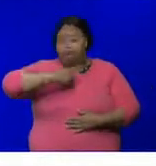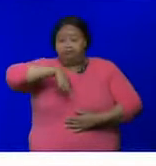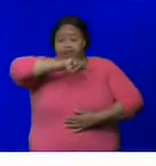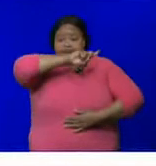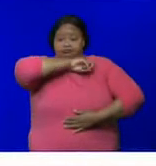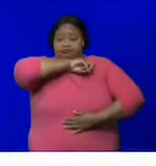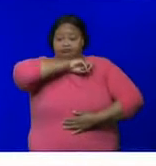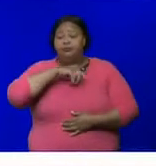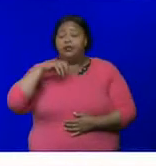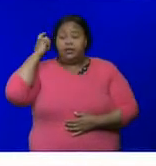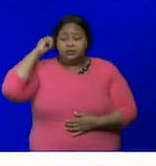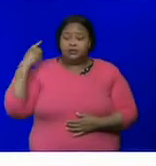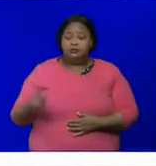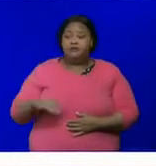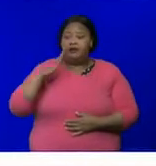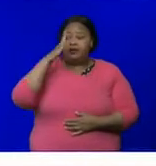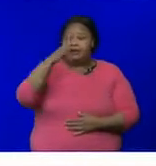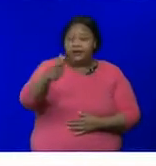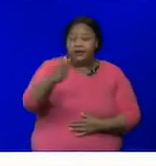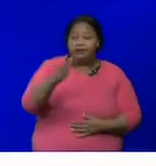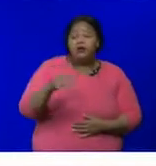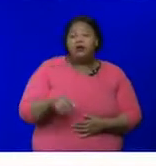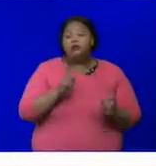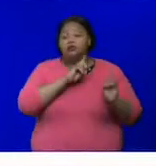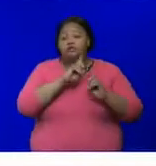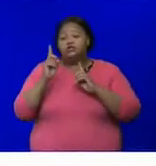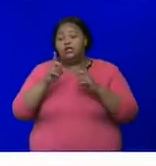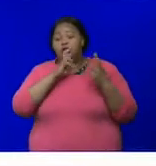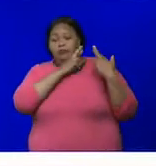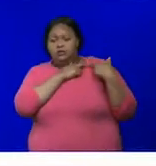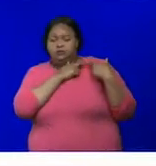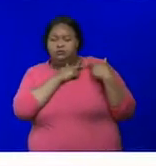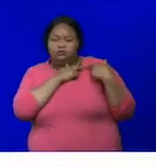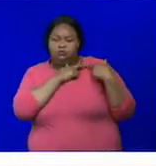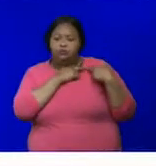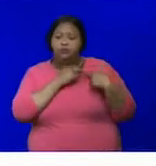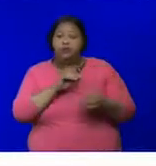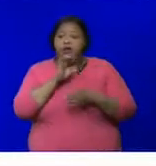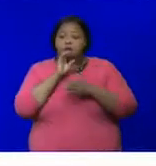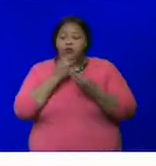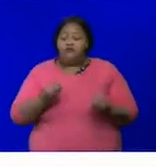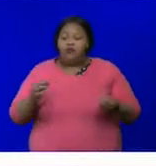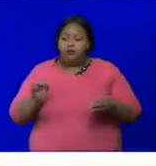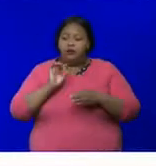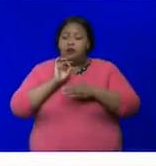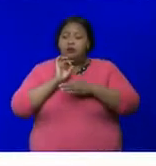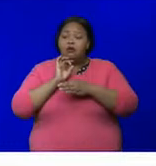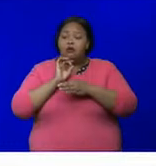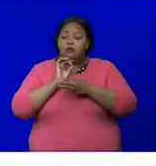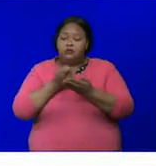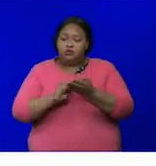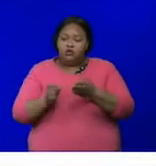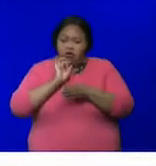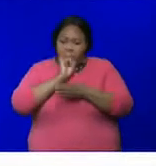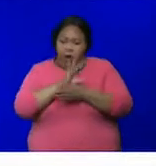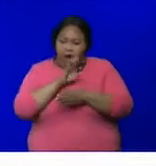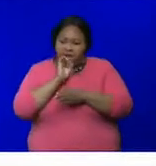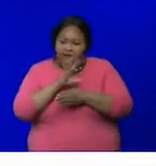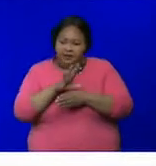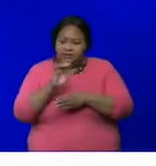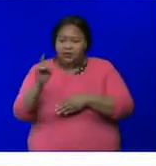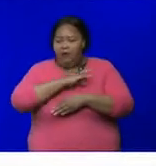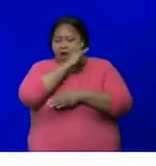tenzawo yasesiphofaneni kuthi kumele babachazele kanjani abafundzi kuthi ngumaphi amakhono labanawo ngemuva